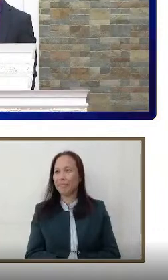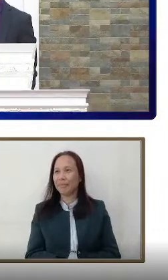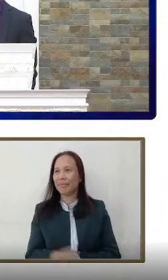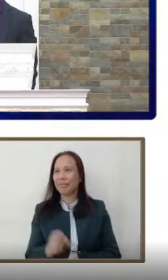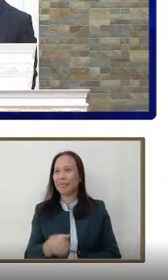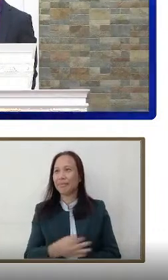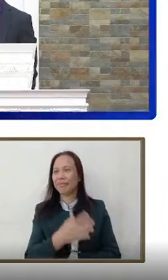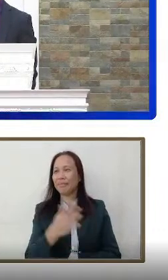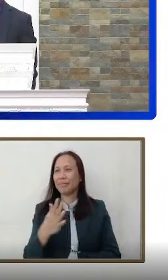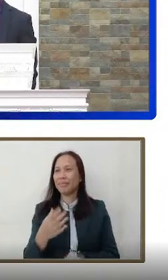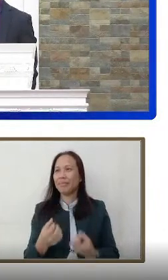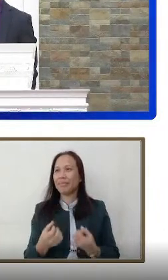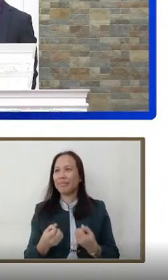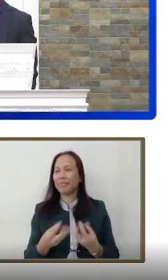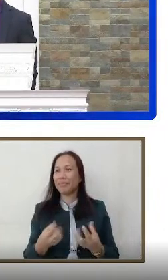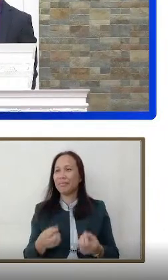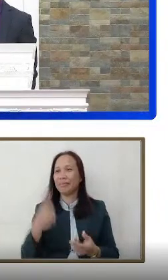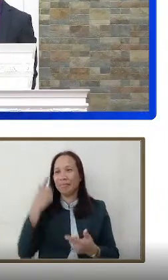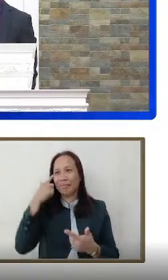mga kapatid?